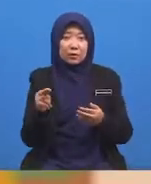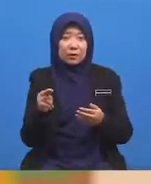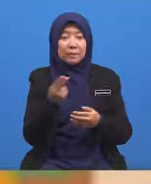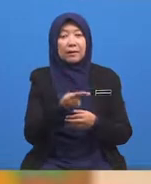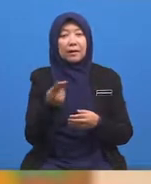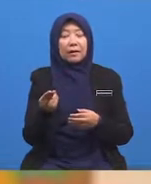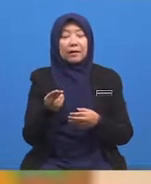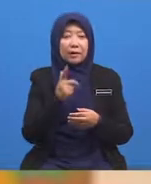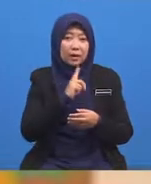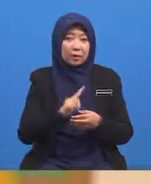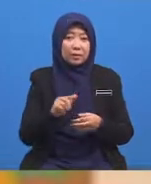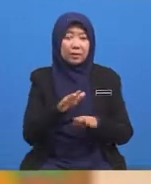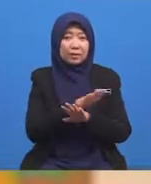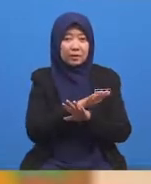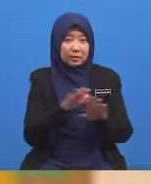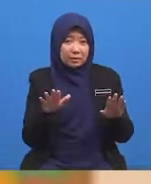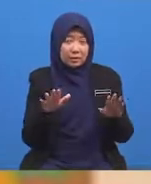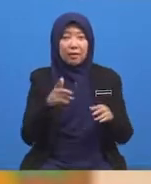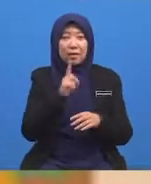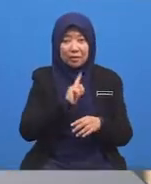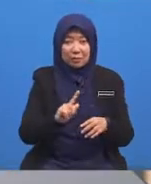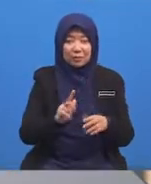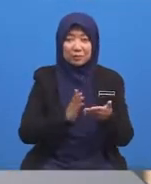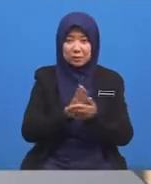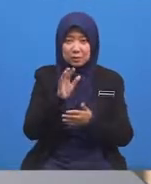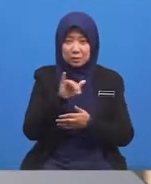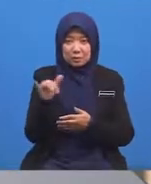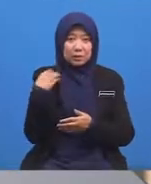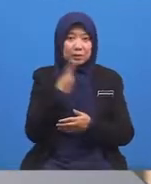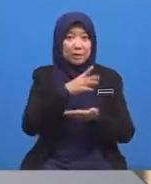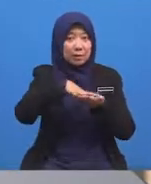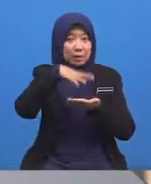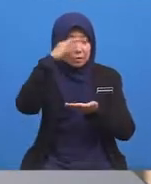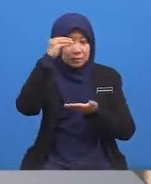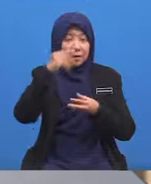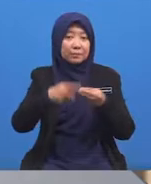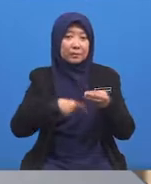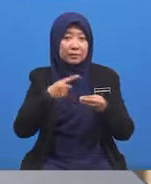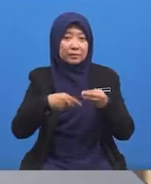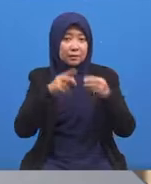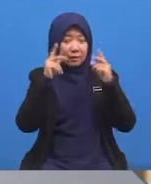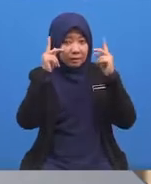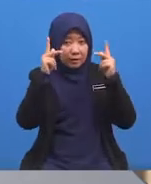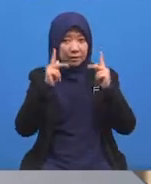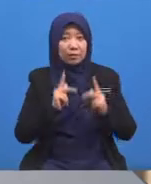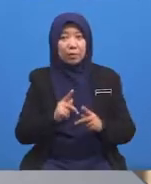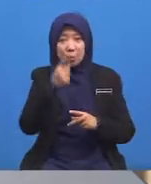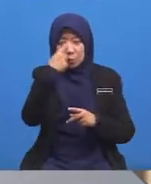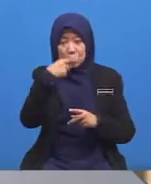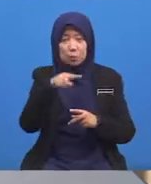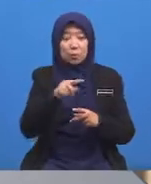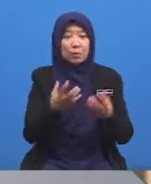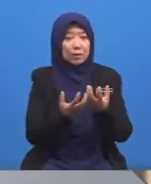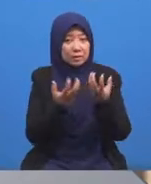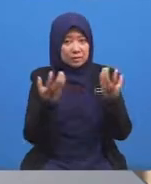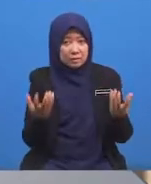campuran bagi bahan larut dan bahan tidak larut. Seterusnya, kita akan belajar tentang kaedah